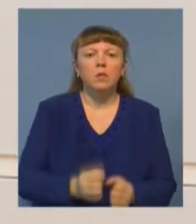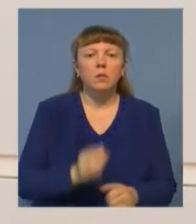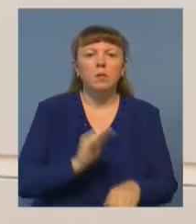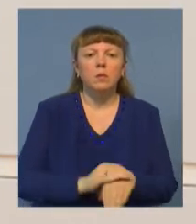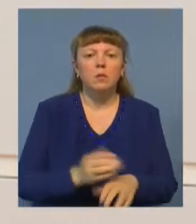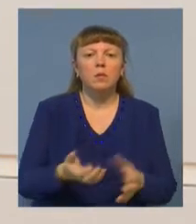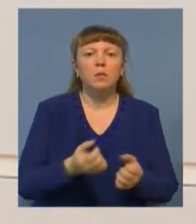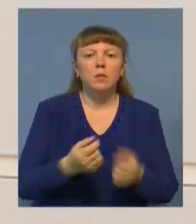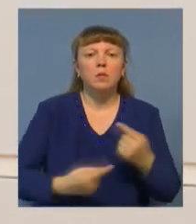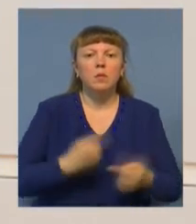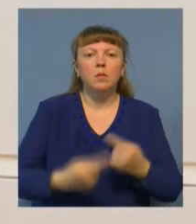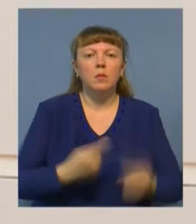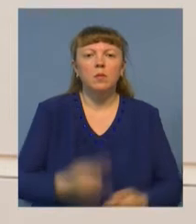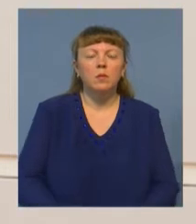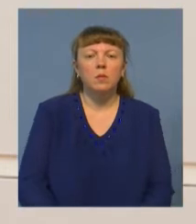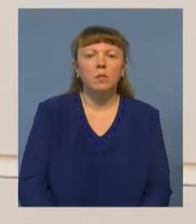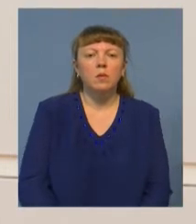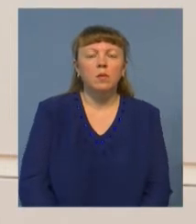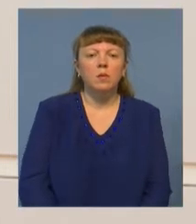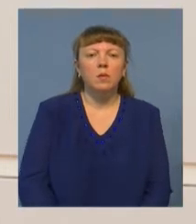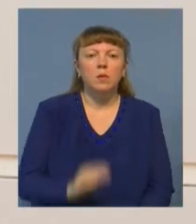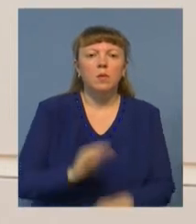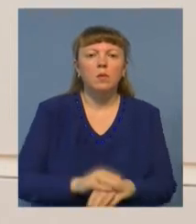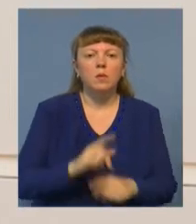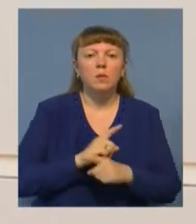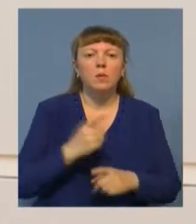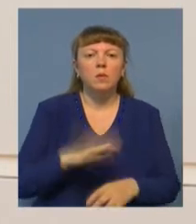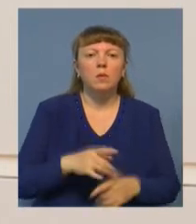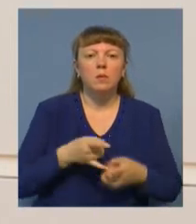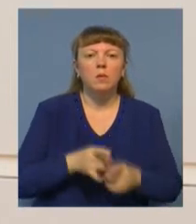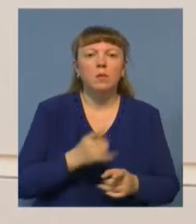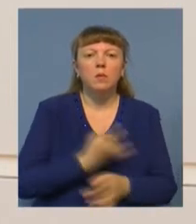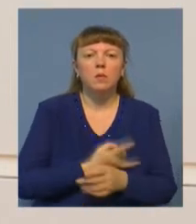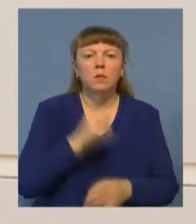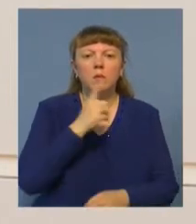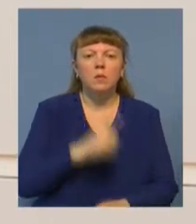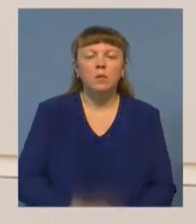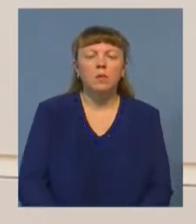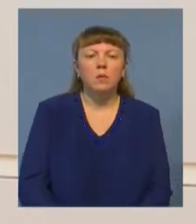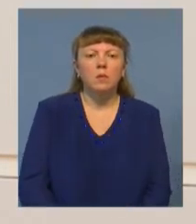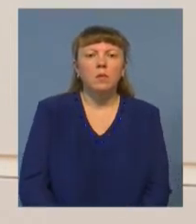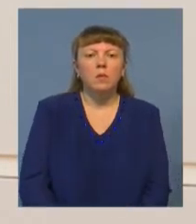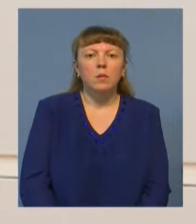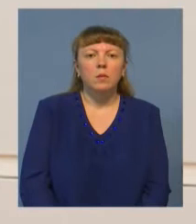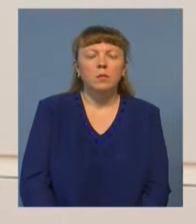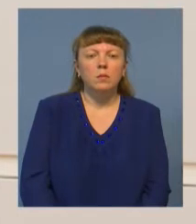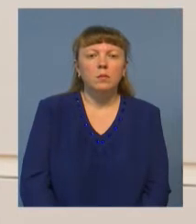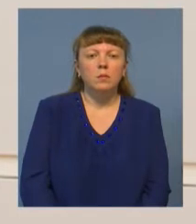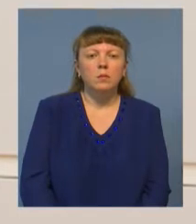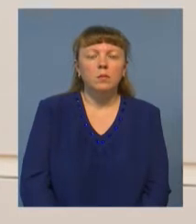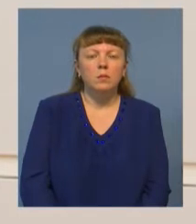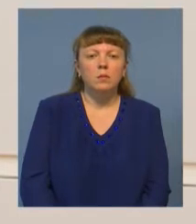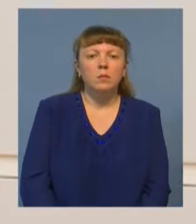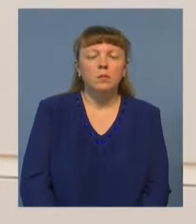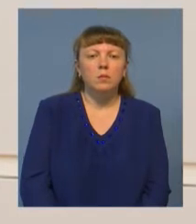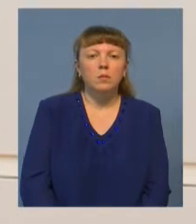факта принятия наследства, установление факта смерти, рождения. Но в большинстве случаев в последнее время